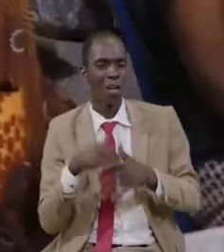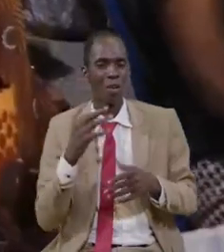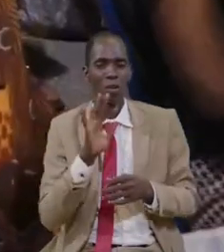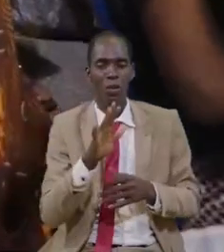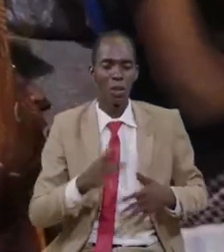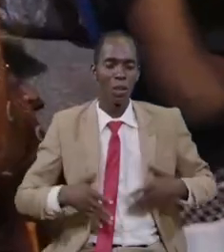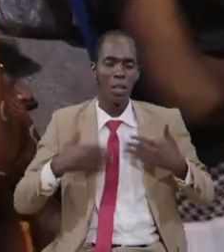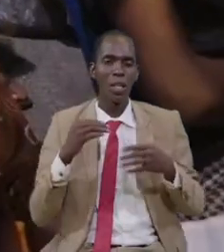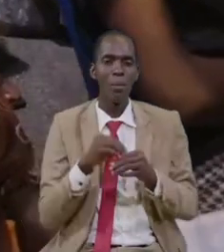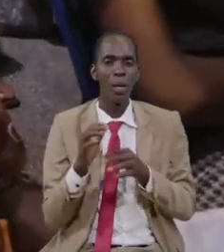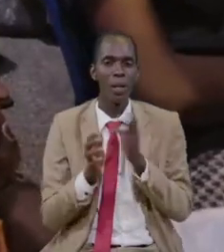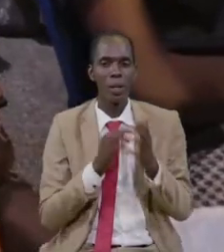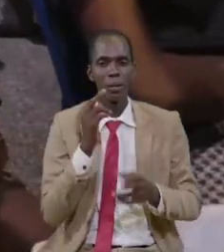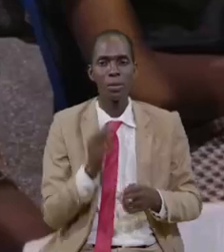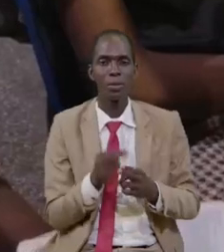vie.